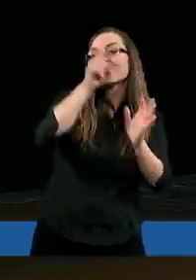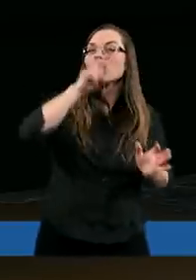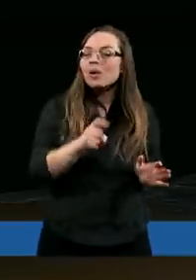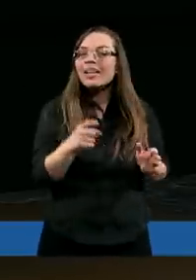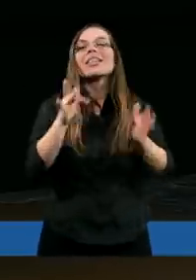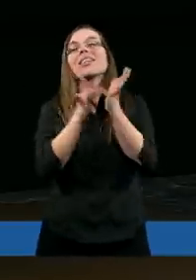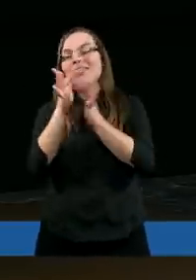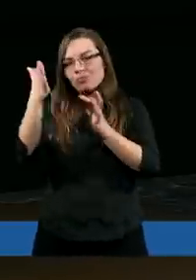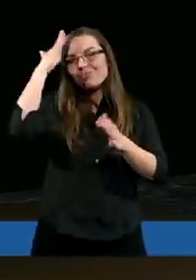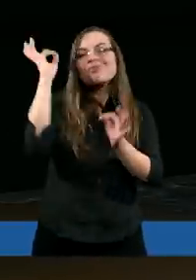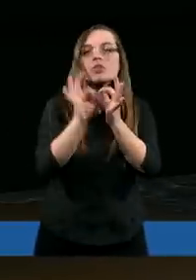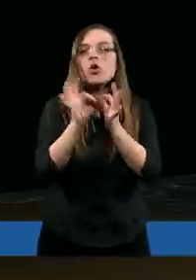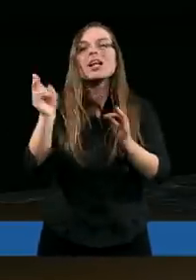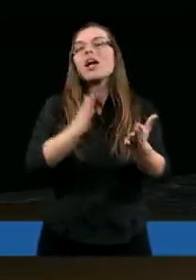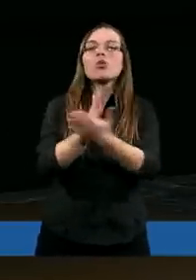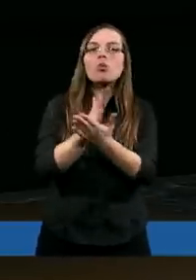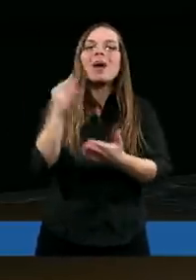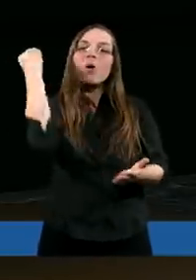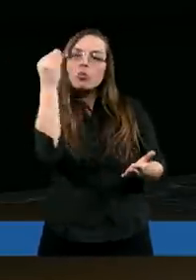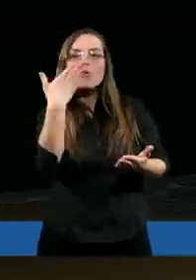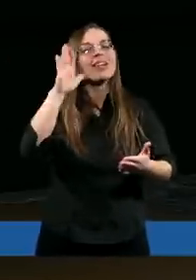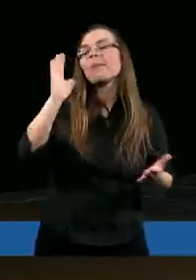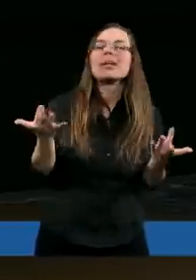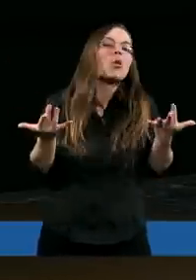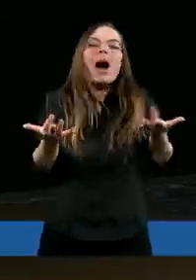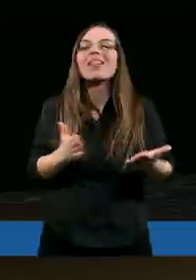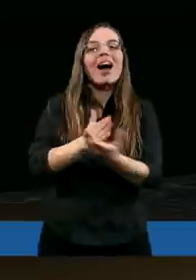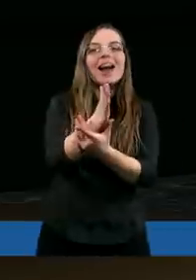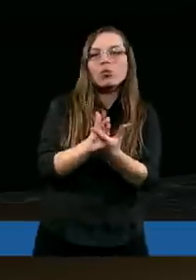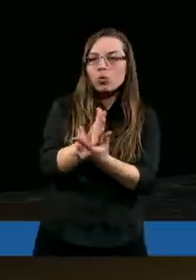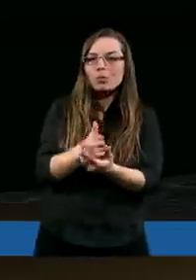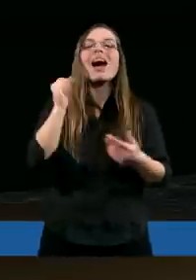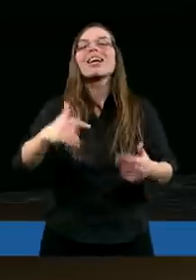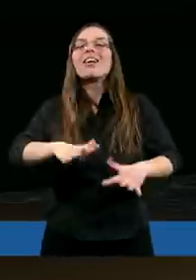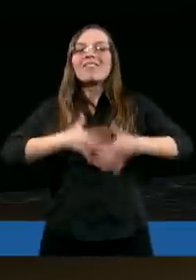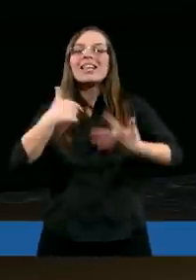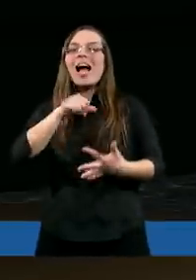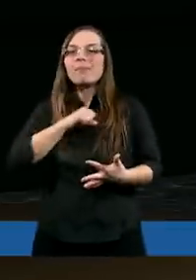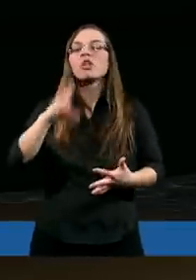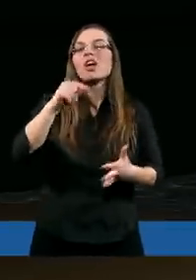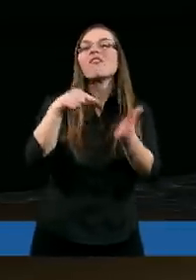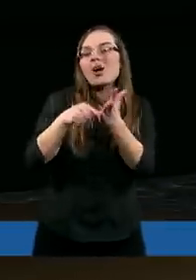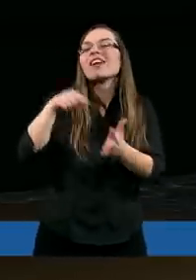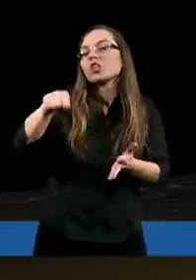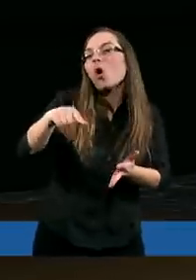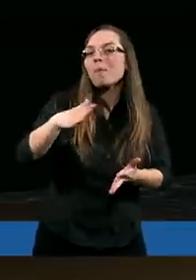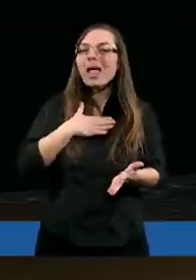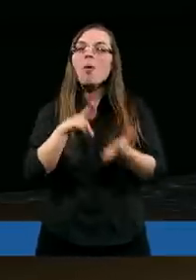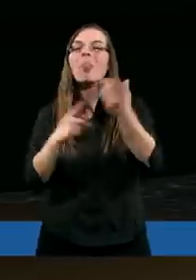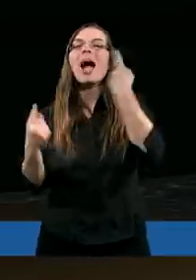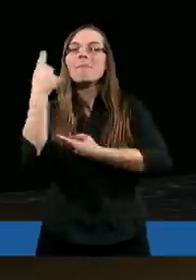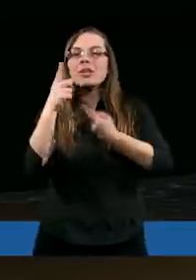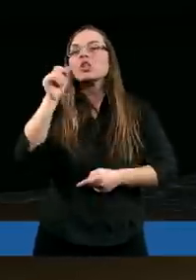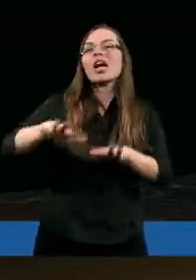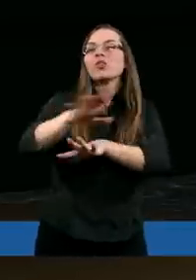doskonale wiedział, że służba uczniów nie będzie łatwą służbą i wydaje mi się, że miał właśnie to na myśli, że Duch